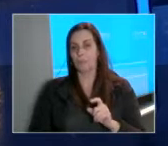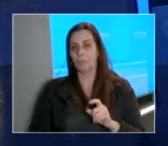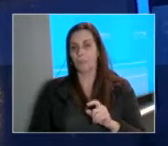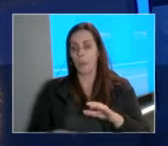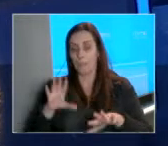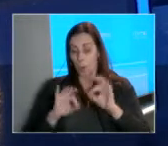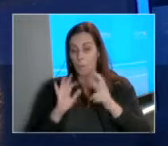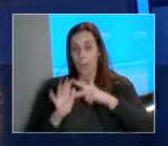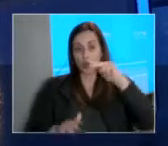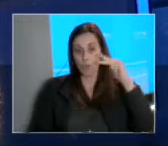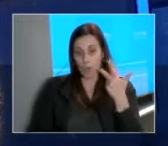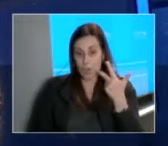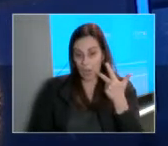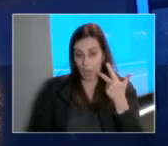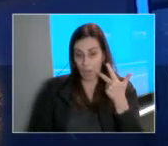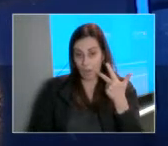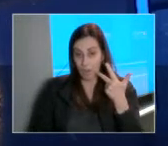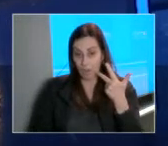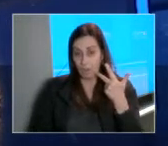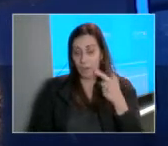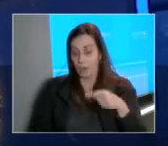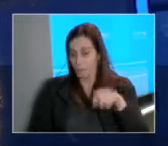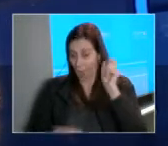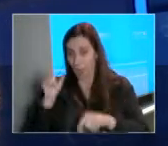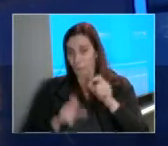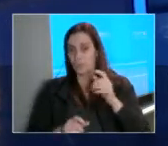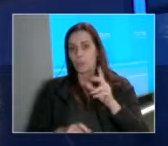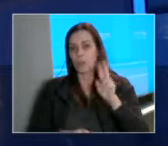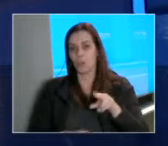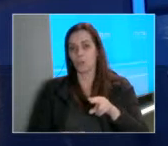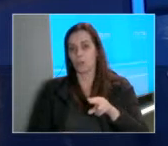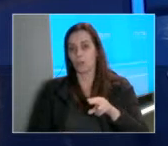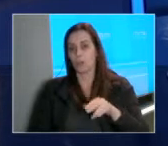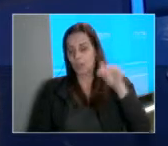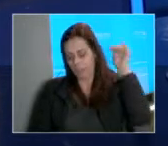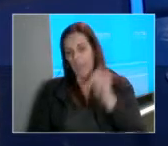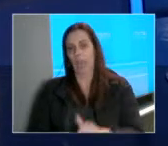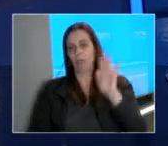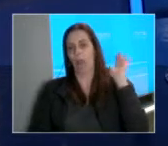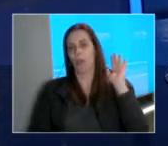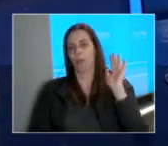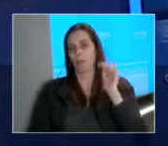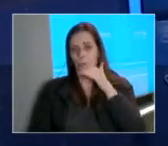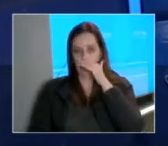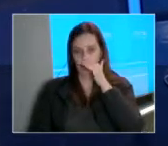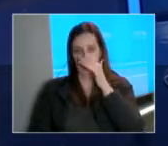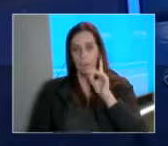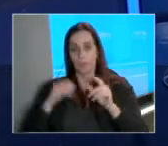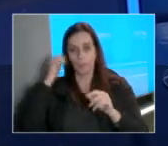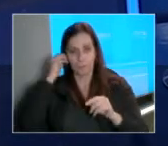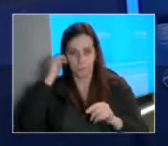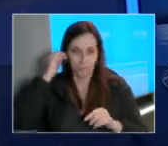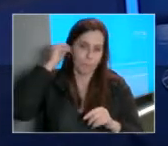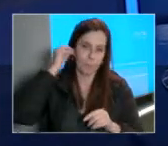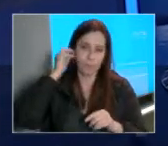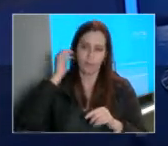סט בחירות שלישי בקרב הקור של האוכלוסייה, יש דיפ, יש ירידה מאוד מהותית. אבל אנחנו כן ראינו בין